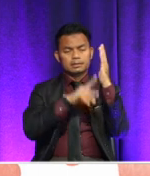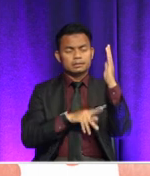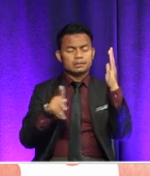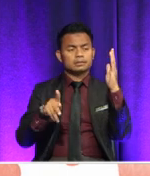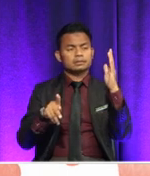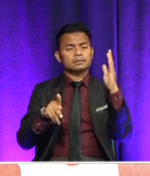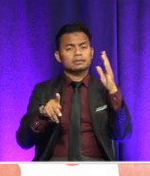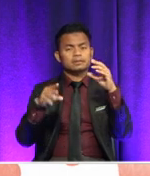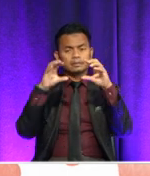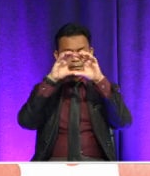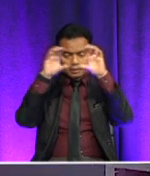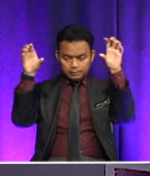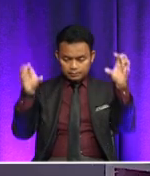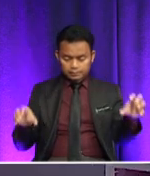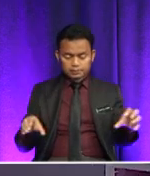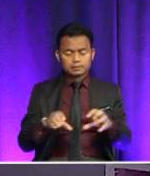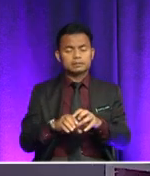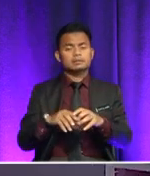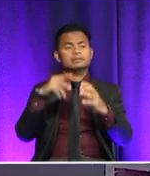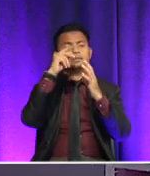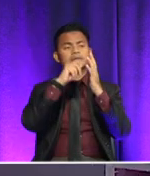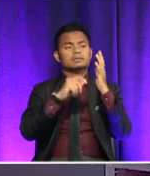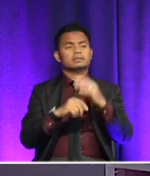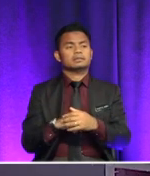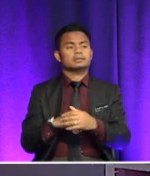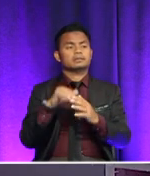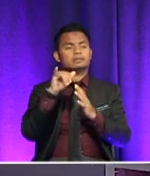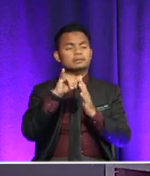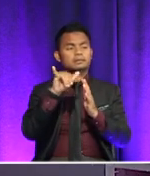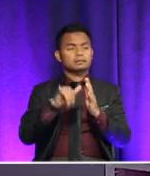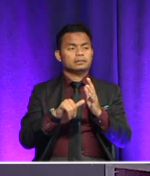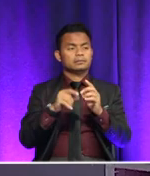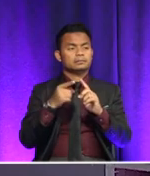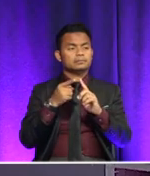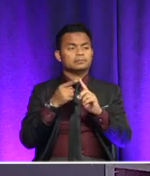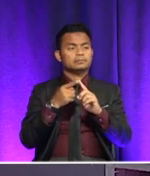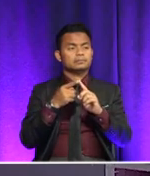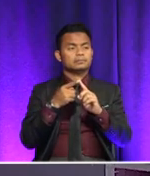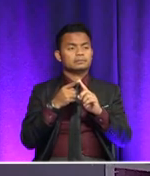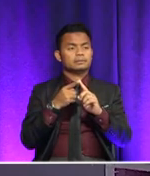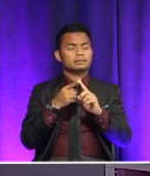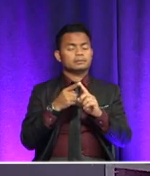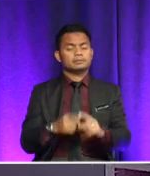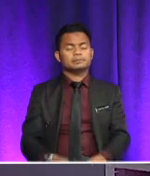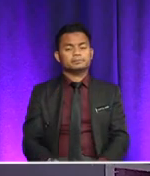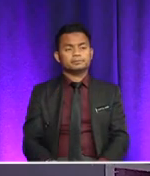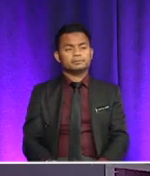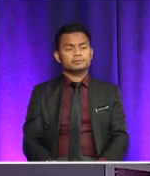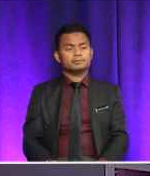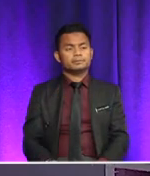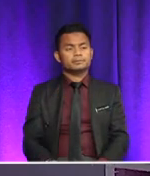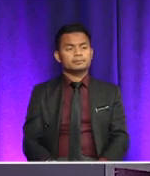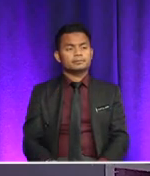Bunda tunjukkan kepada screen yaitu yang pertama yang ini ialah isi utama langkah siapa